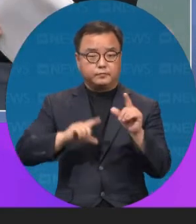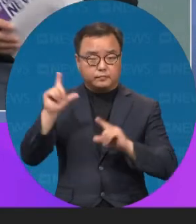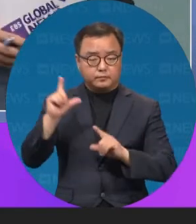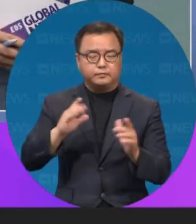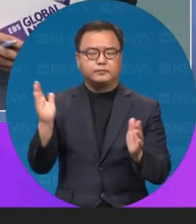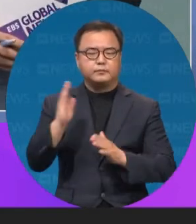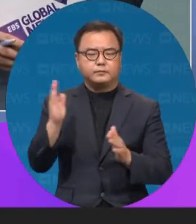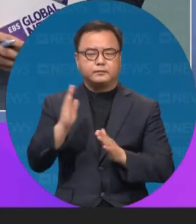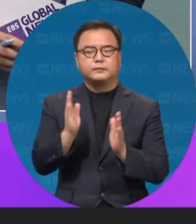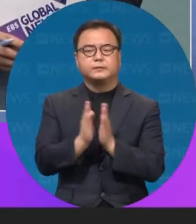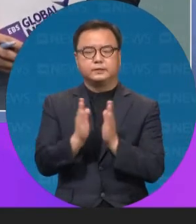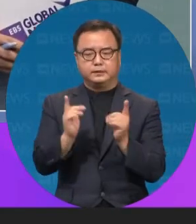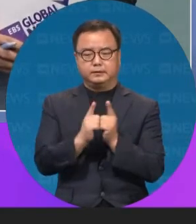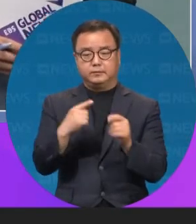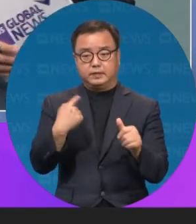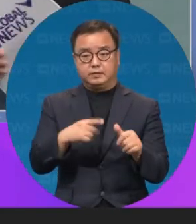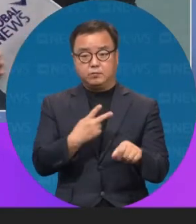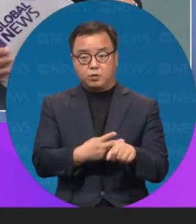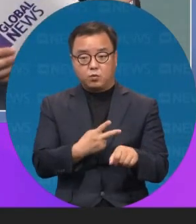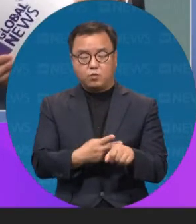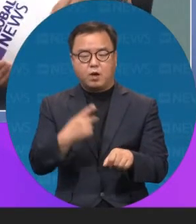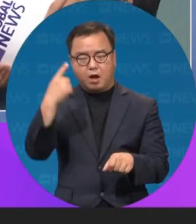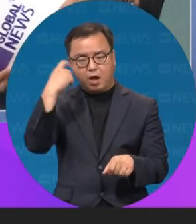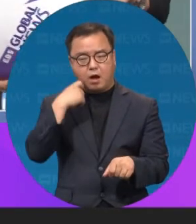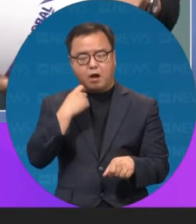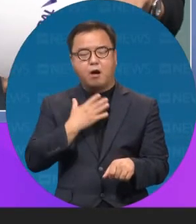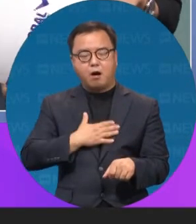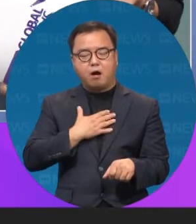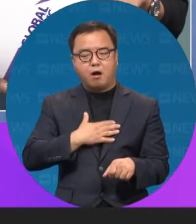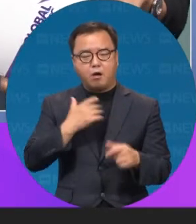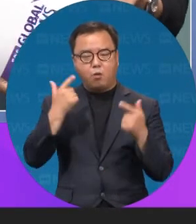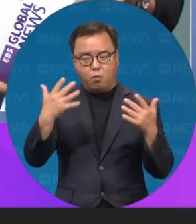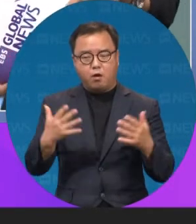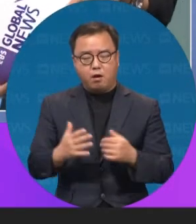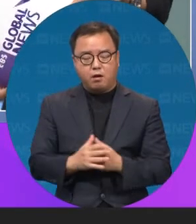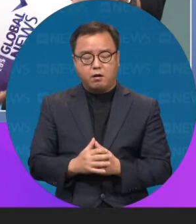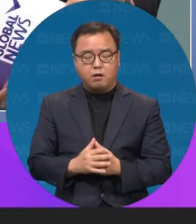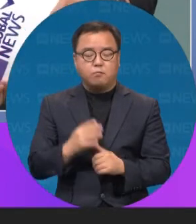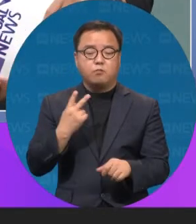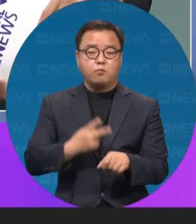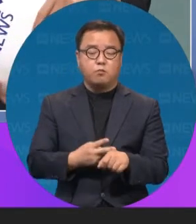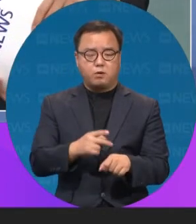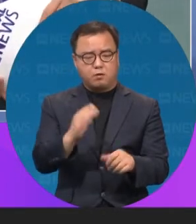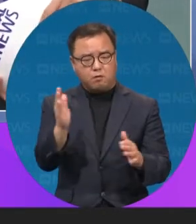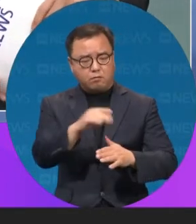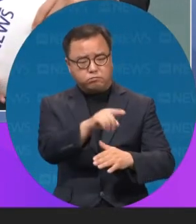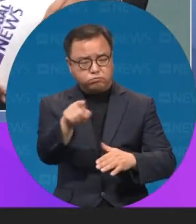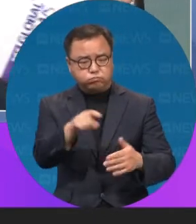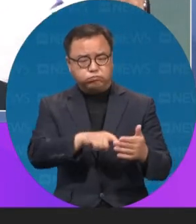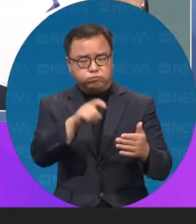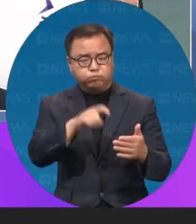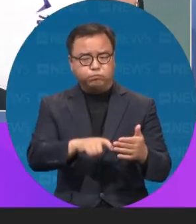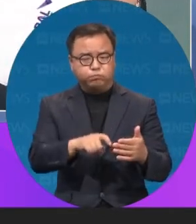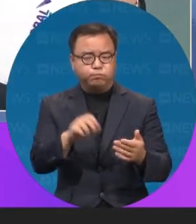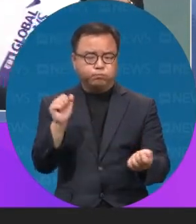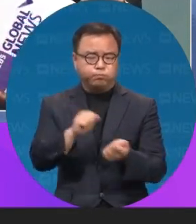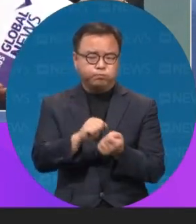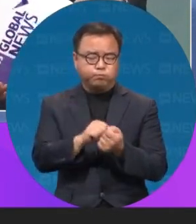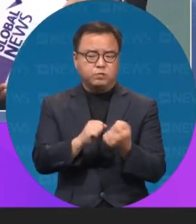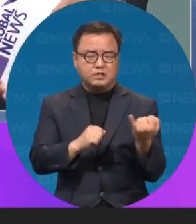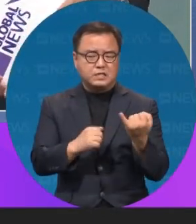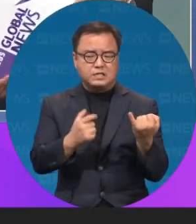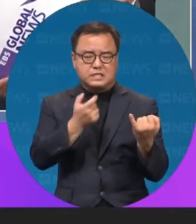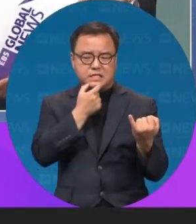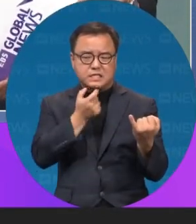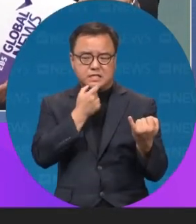직접 지도하는 교사 대도 차감하고 있다고 하는데요 교사들은 학생 대사의 유행처럼 범 지내니 여성 혐오와